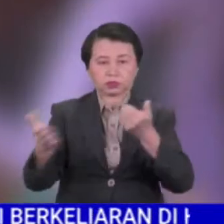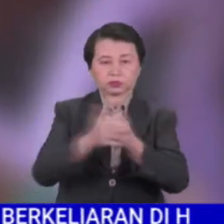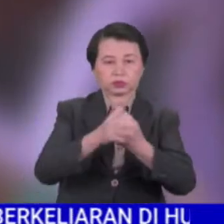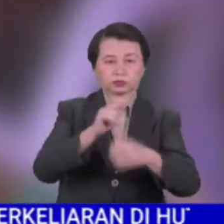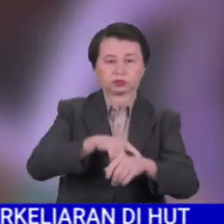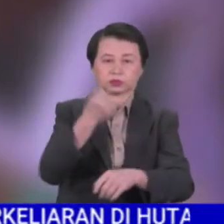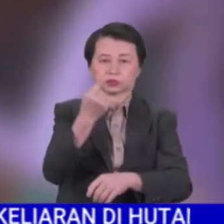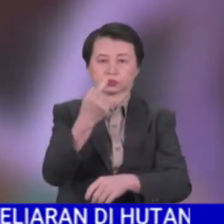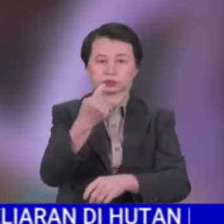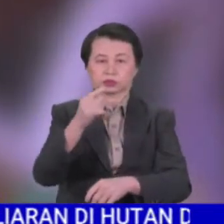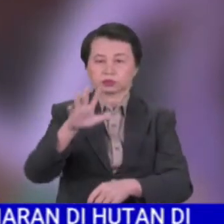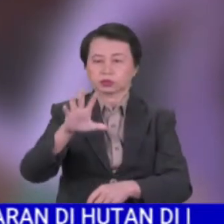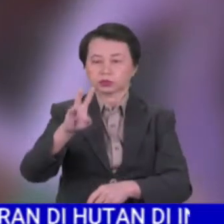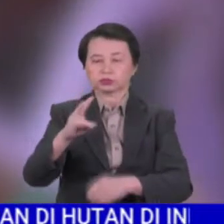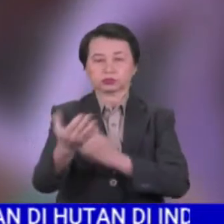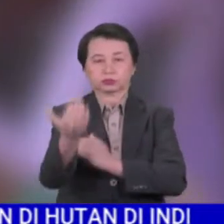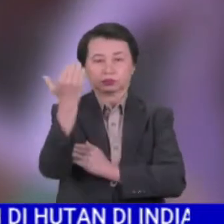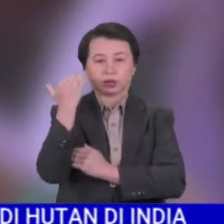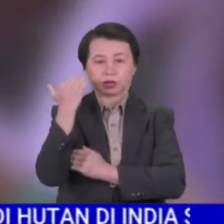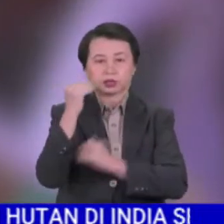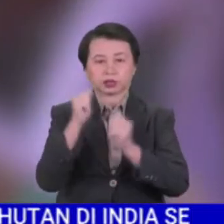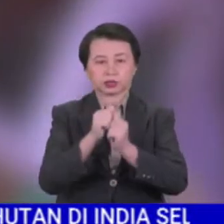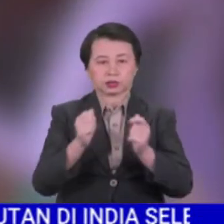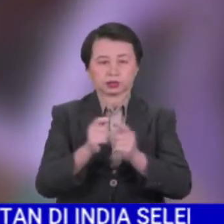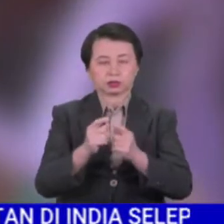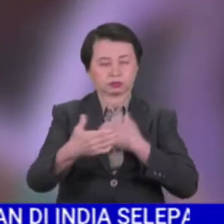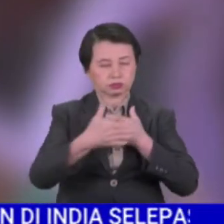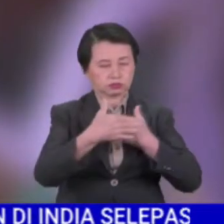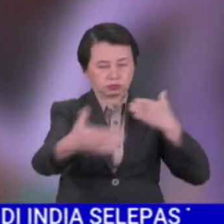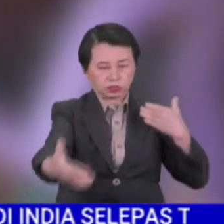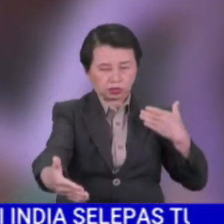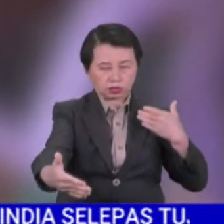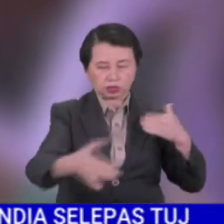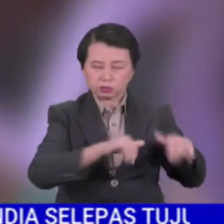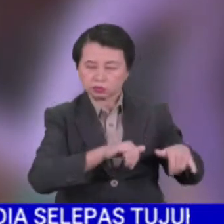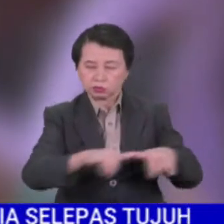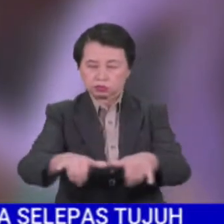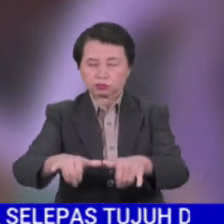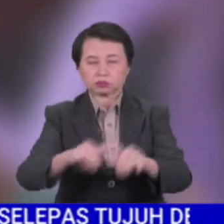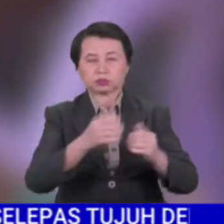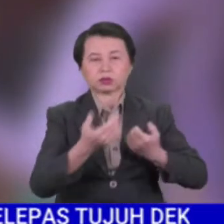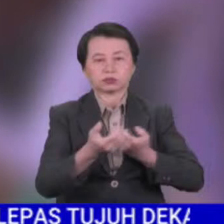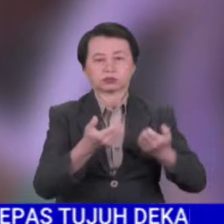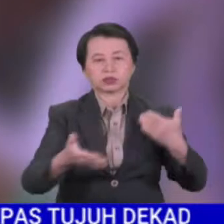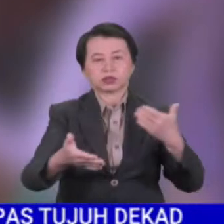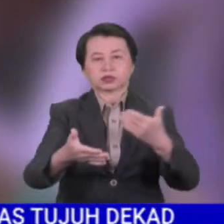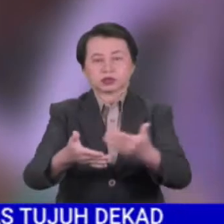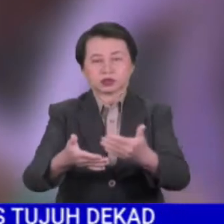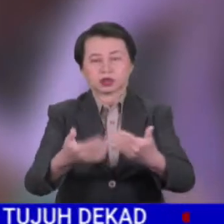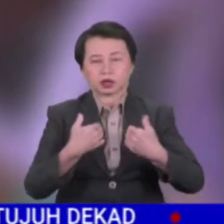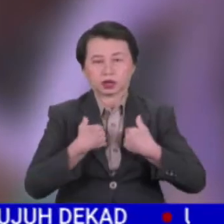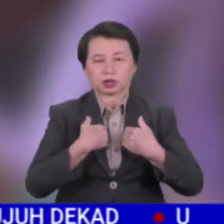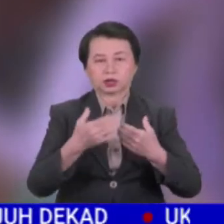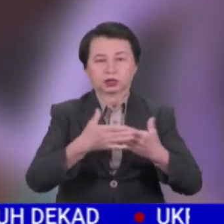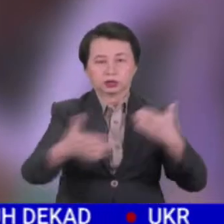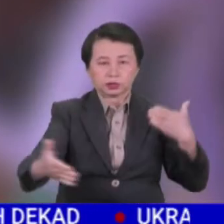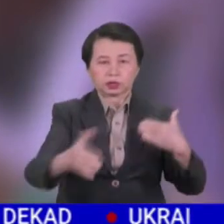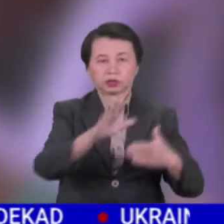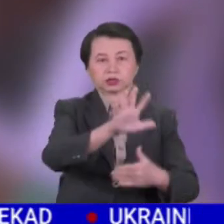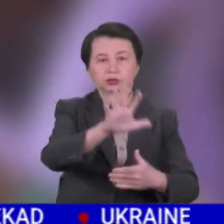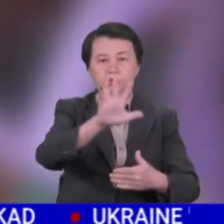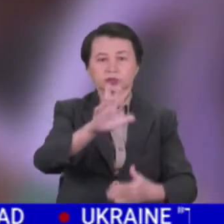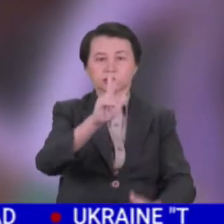pukul 11.57 pagi dengan jarak tempat kejadian dengan balai bomba berdekatan adalah sejauh